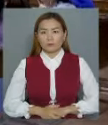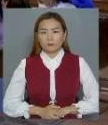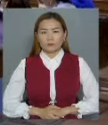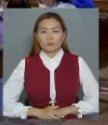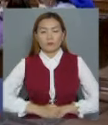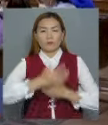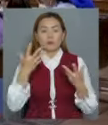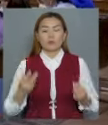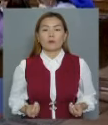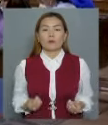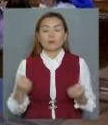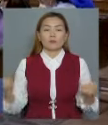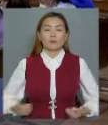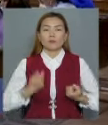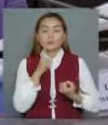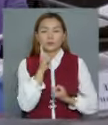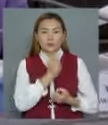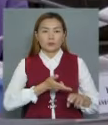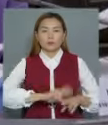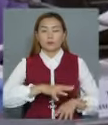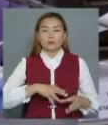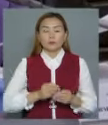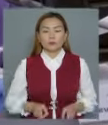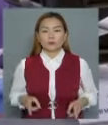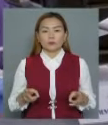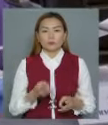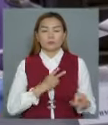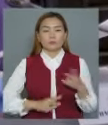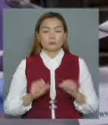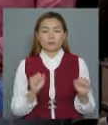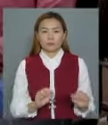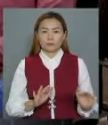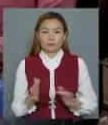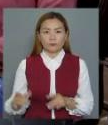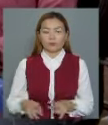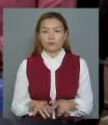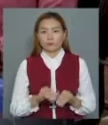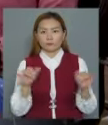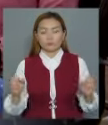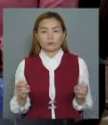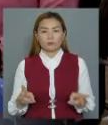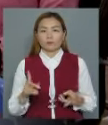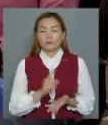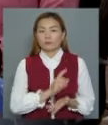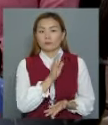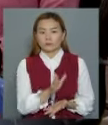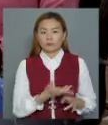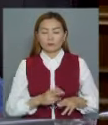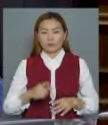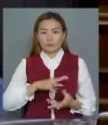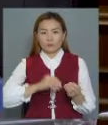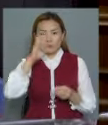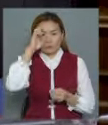Жарқын болашақтың бейнесі жастар, сондықтан оларды қылмыс пен өлімге итеретін фактілердің көзін жоюға міндеттіміз. Бұл тұрғыда